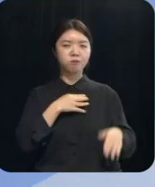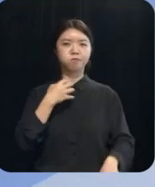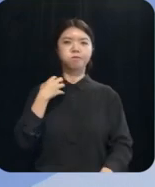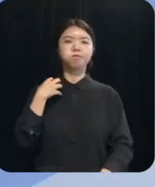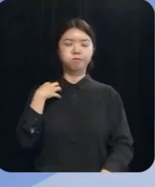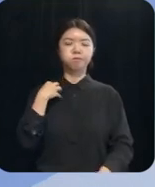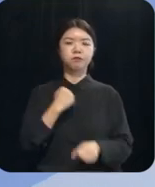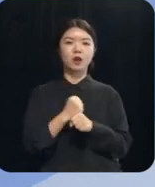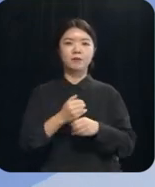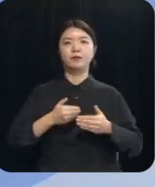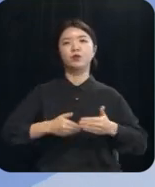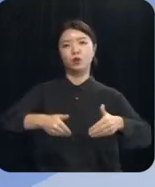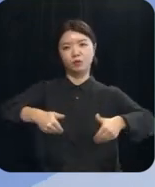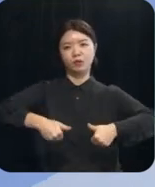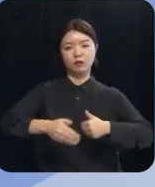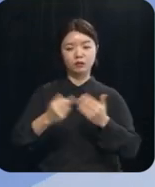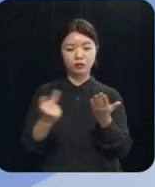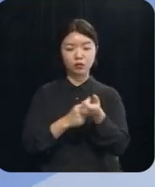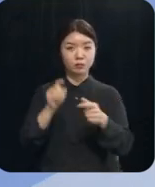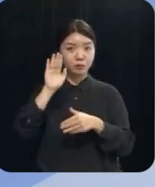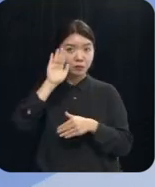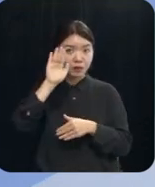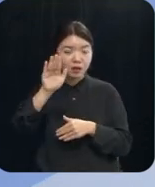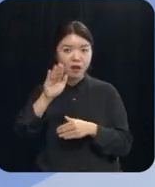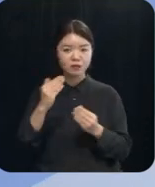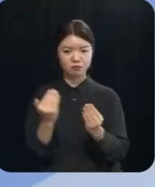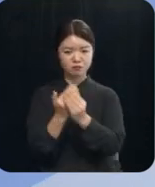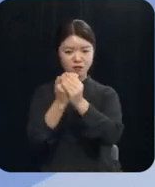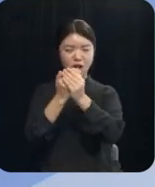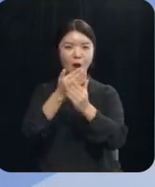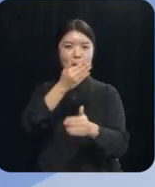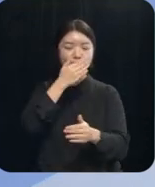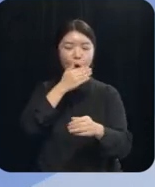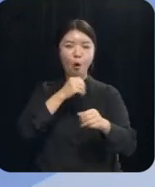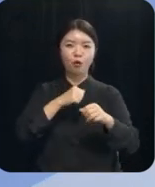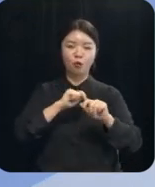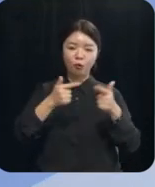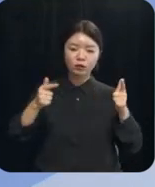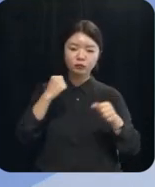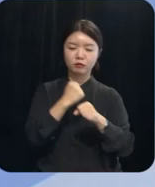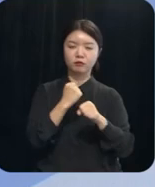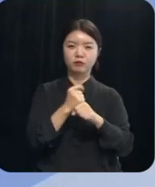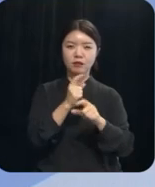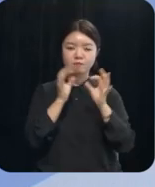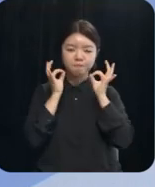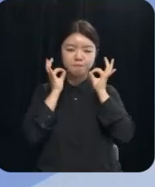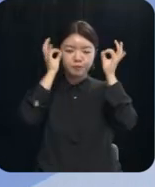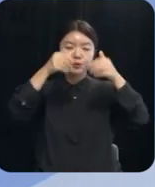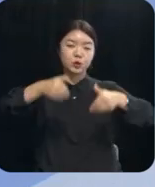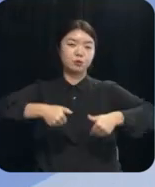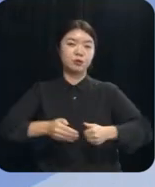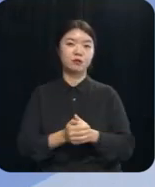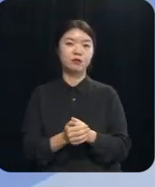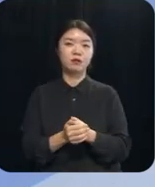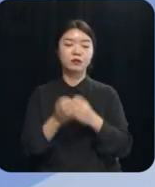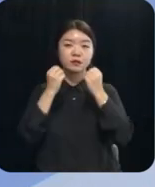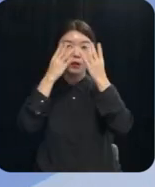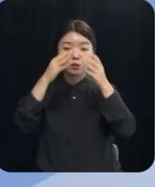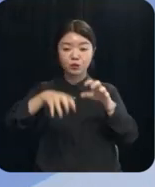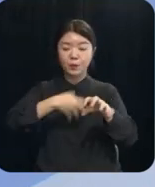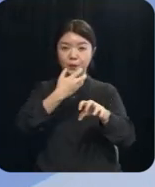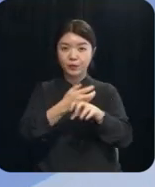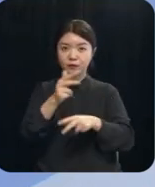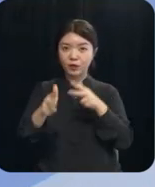생각합니다. 제주의 미래 성장 먹거리를 만드는데 더 최선을 다해야 된다고 봅니다. 새로운 첨단 산업의